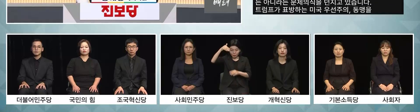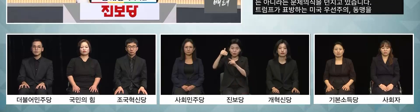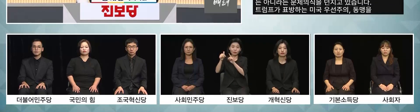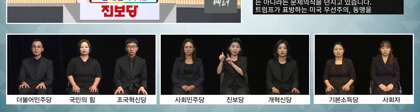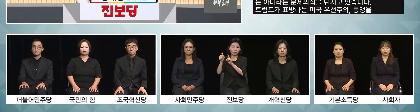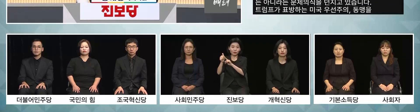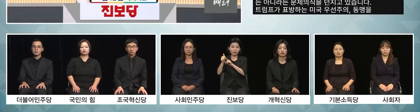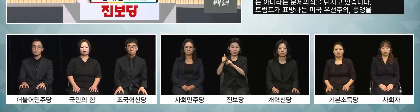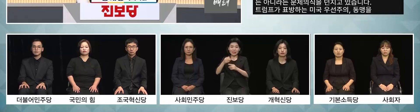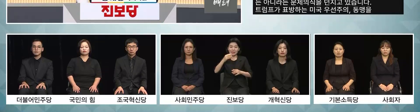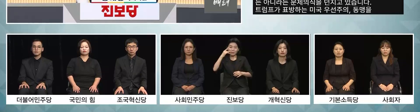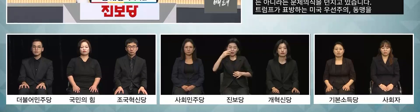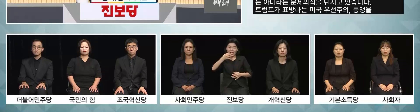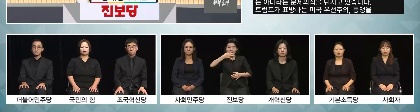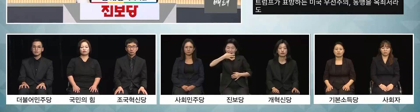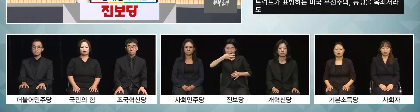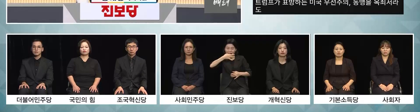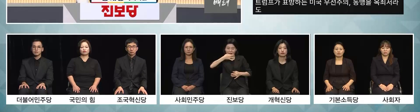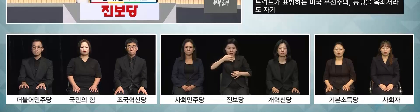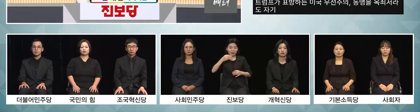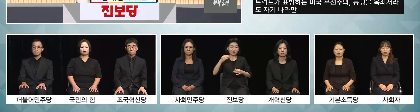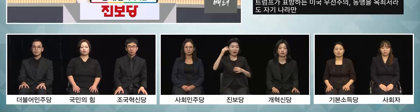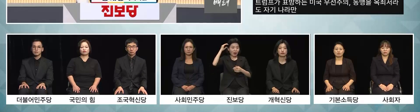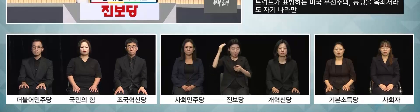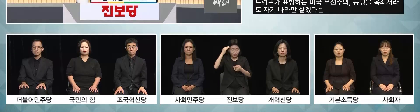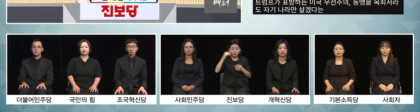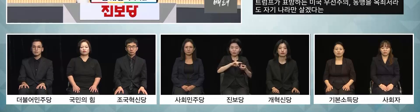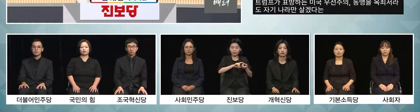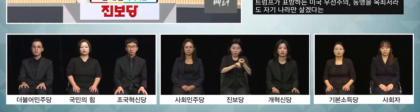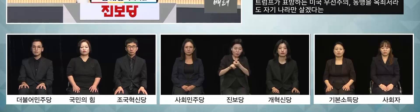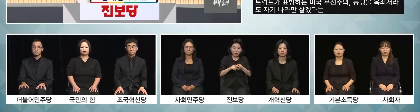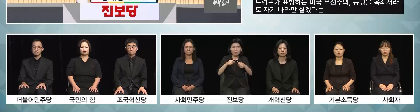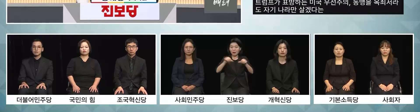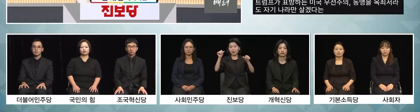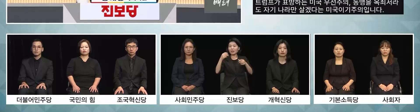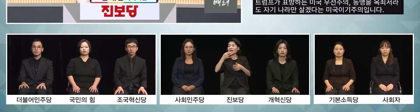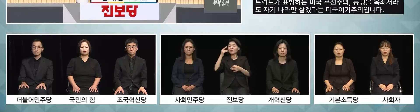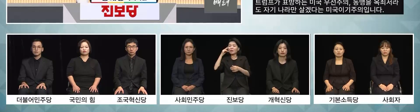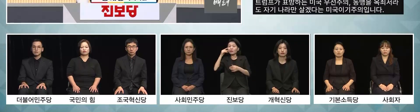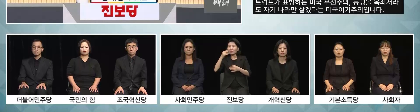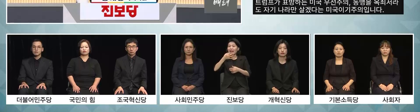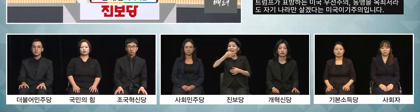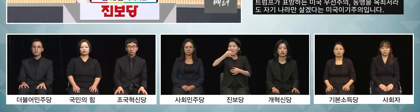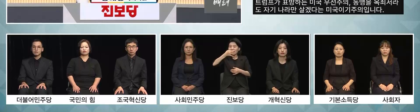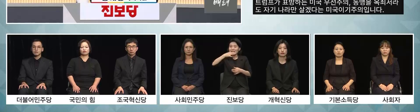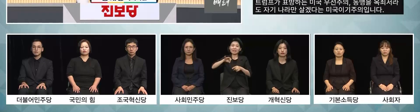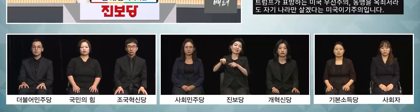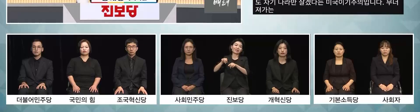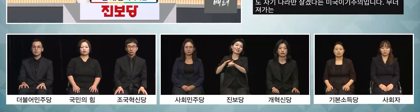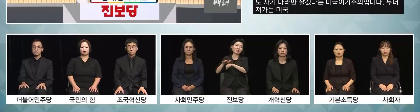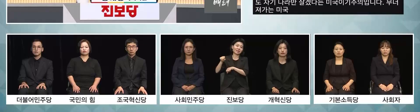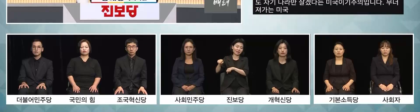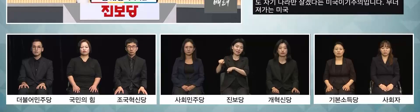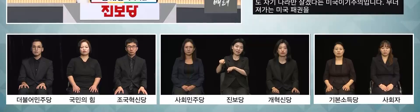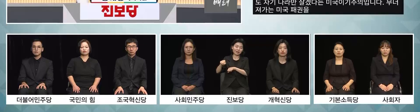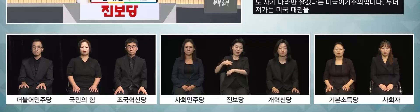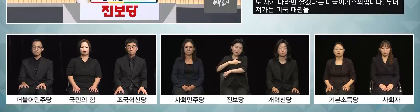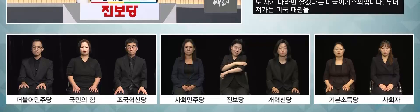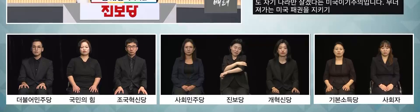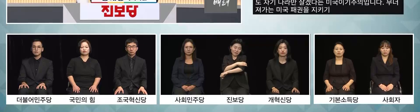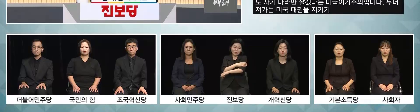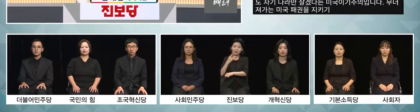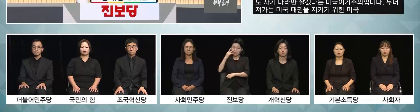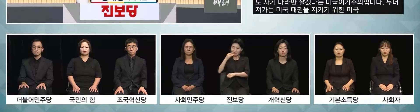동맹국을 옥죄서라도 자기 나라만 살겠다는 미국 이기주의입니다. 무너져가는 미국 패권을 지키기 위한 미국 이기주의